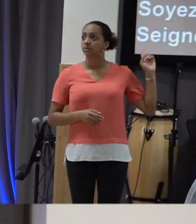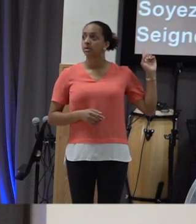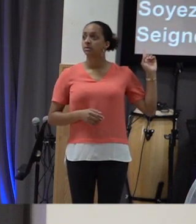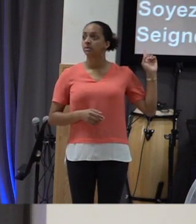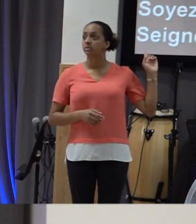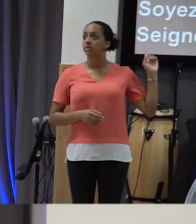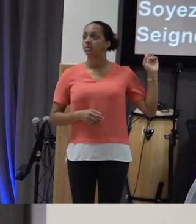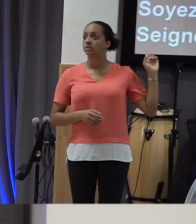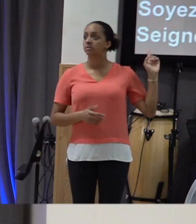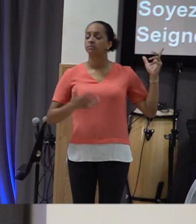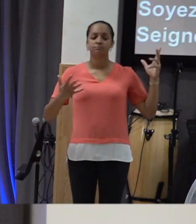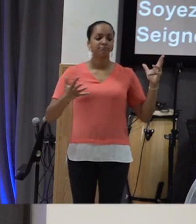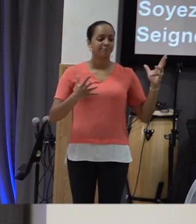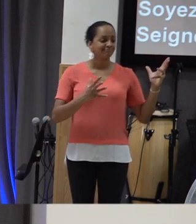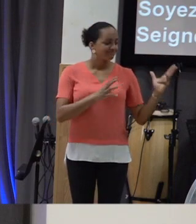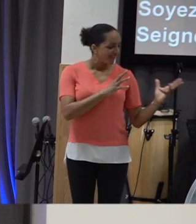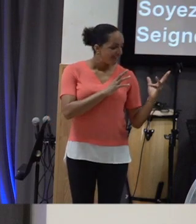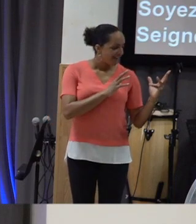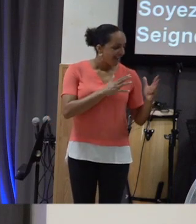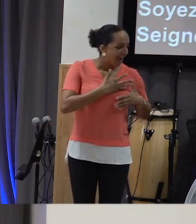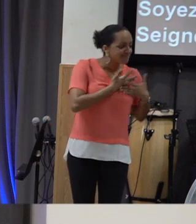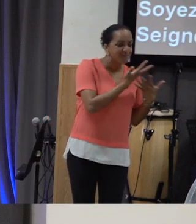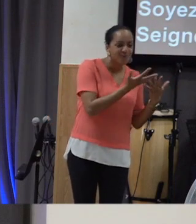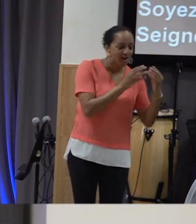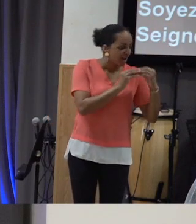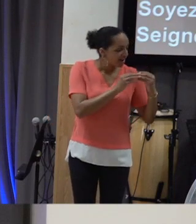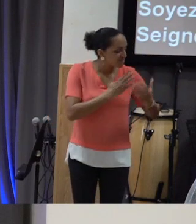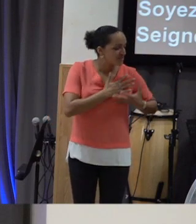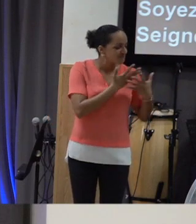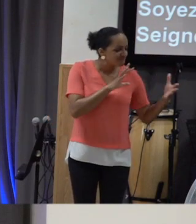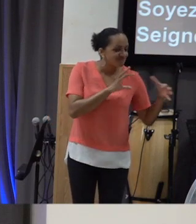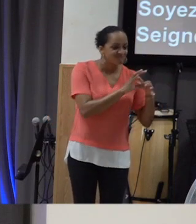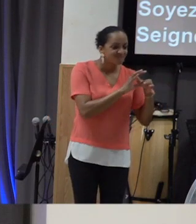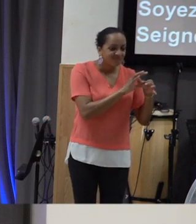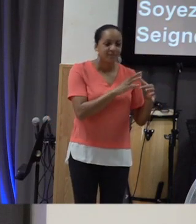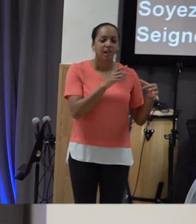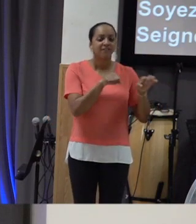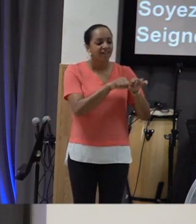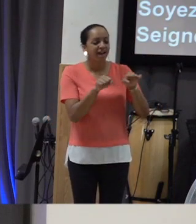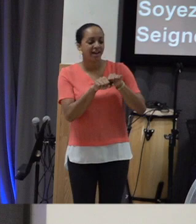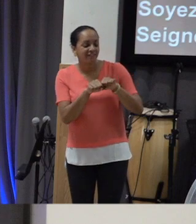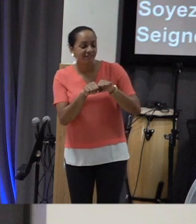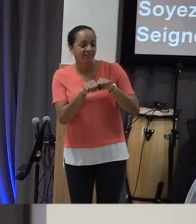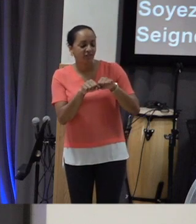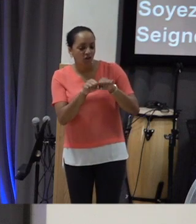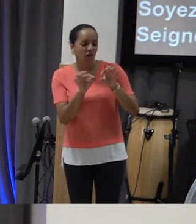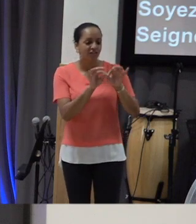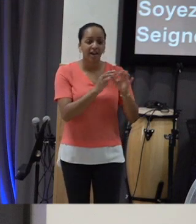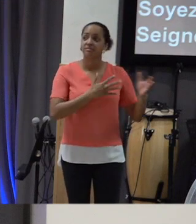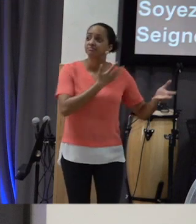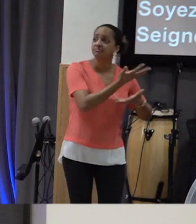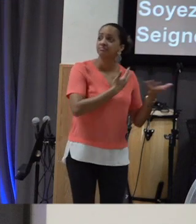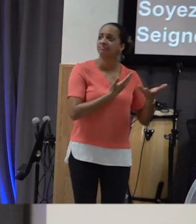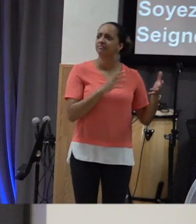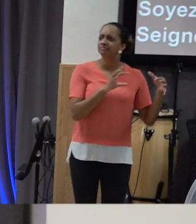dira « Par amour fraternel, soyez pleins d'affection les uns pour les autres. Par honneur, usez de prévenance réciproque. Ayez du zèle